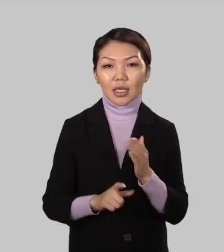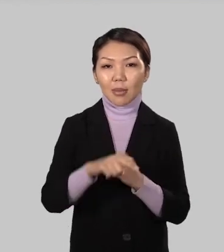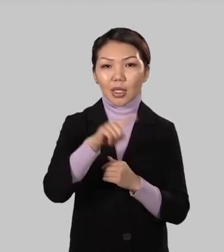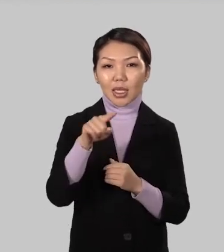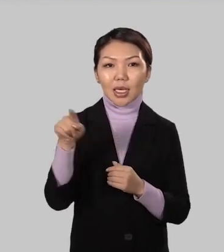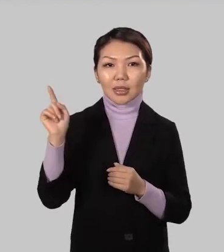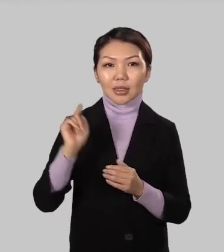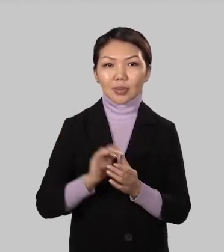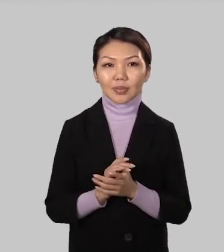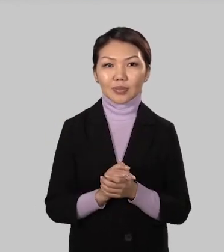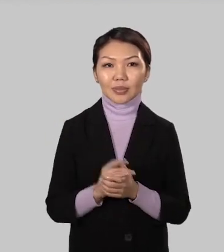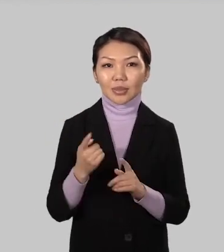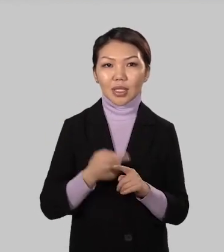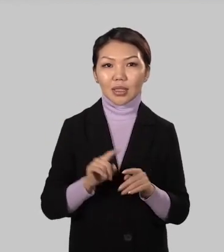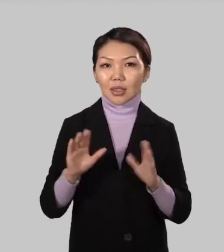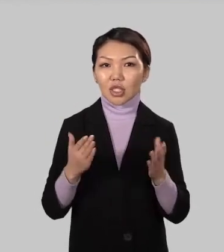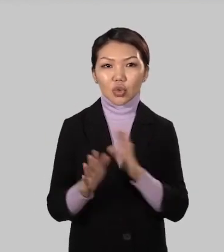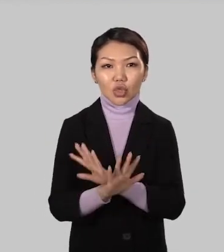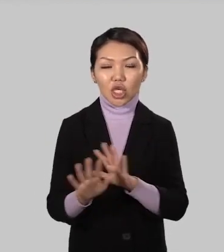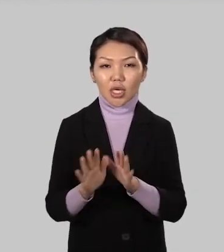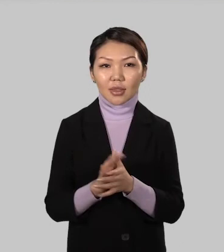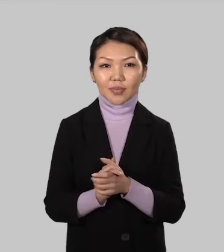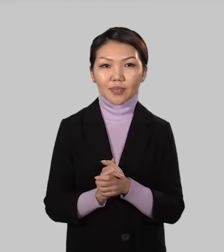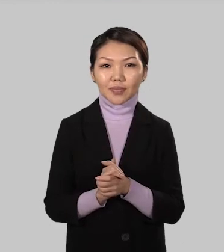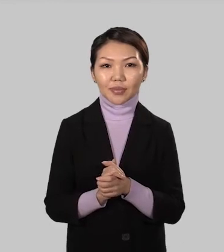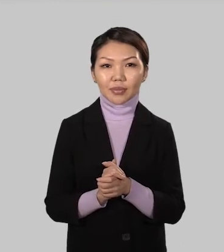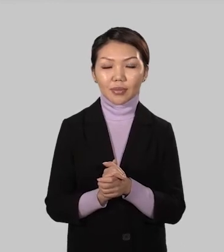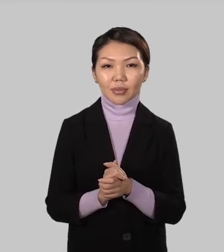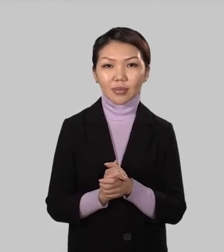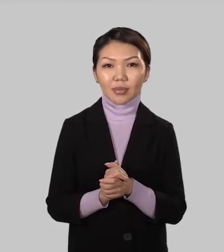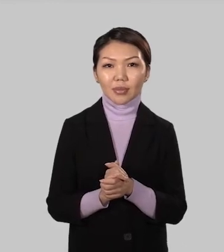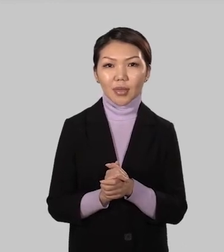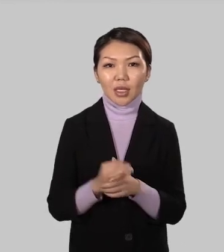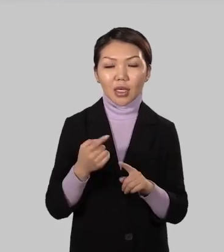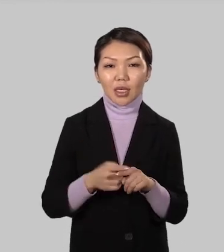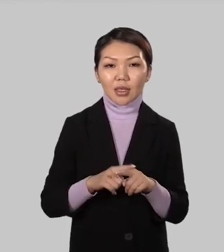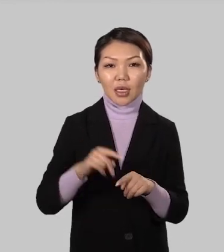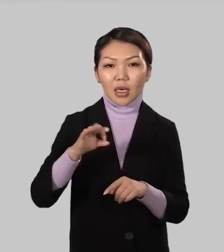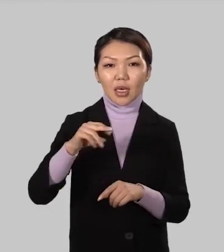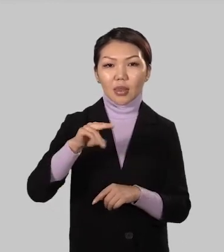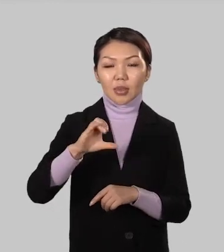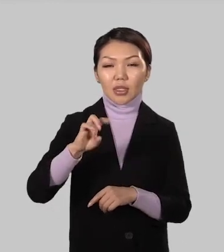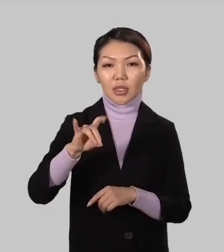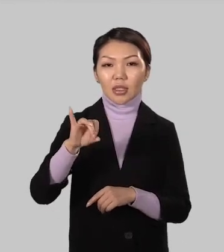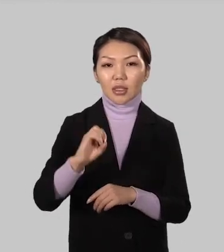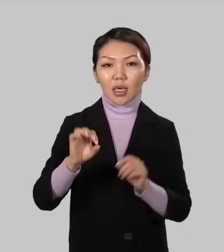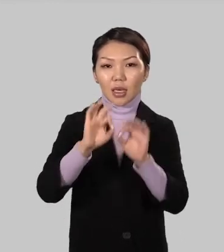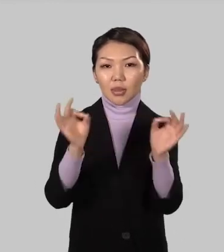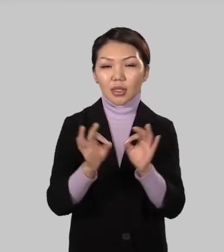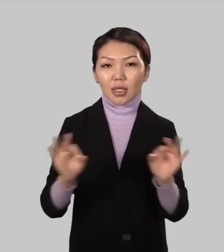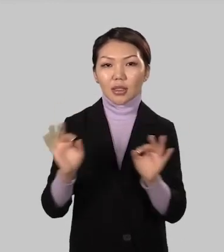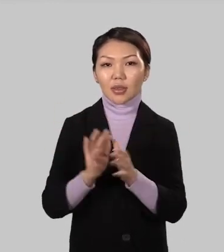прилагательных и это неслучайно тип текста описание стиль речи